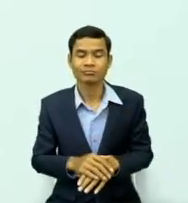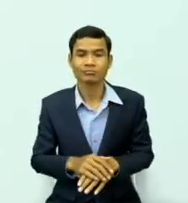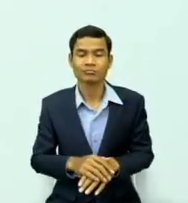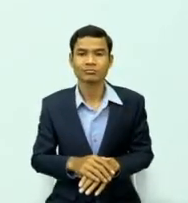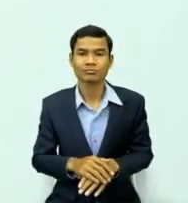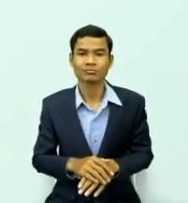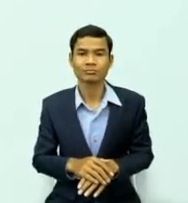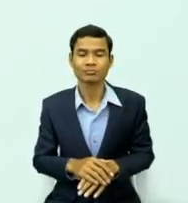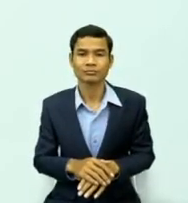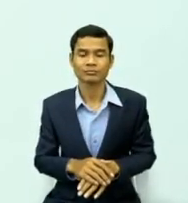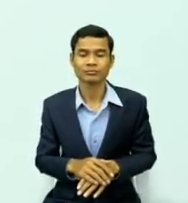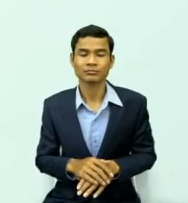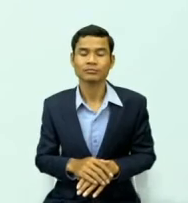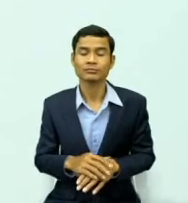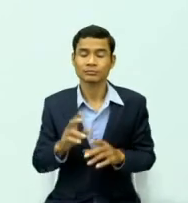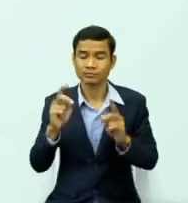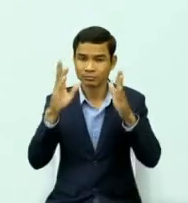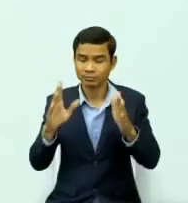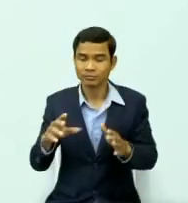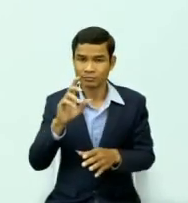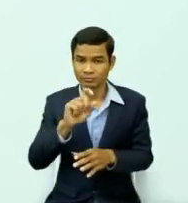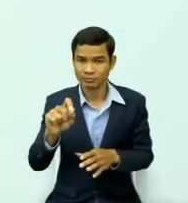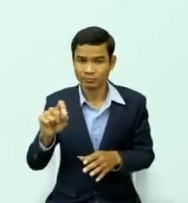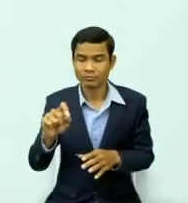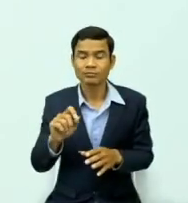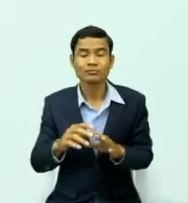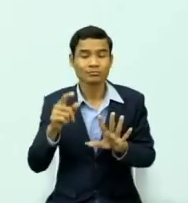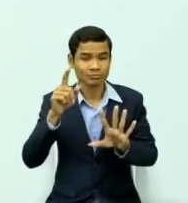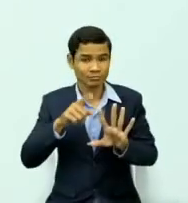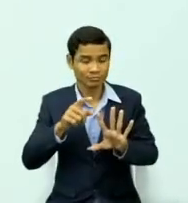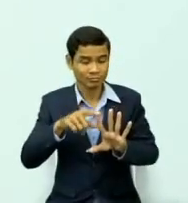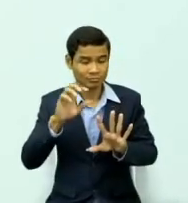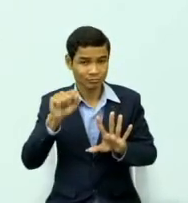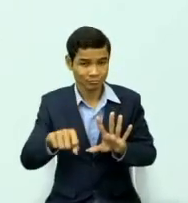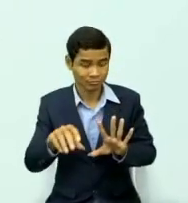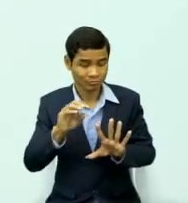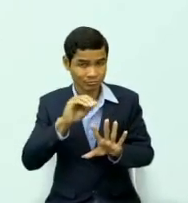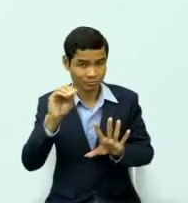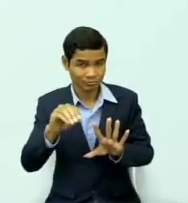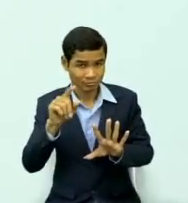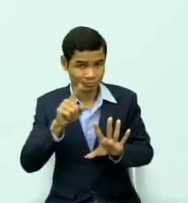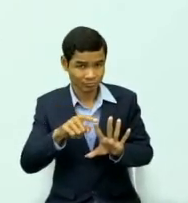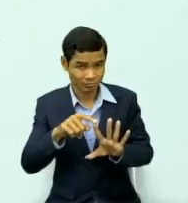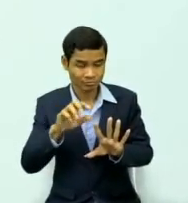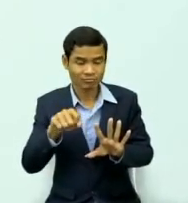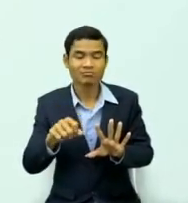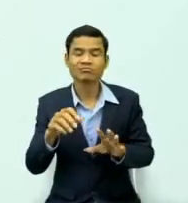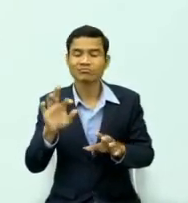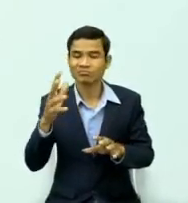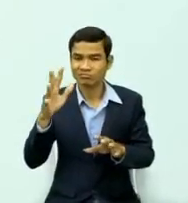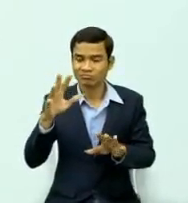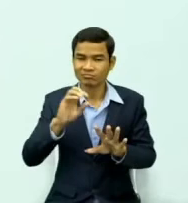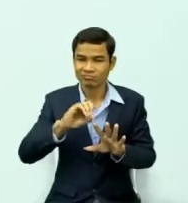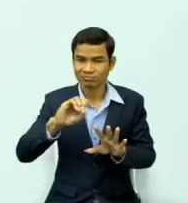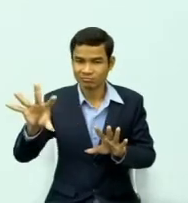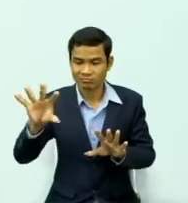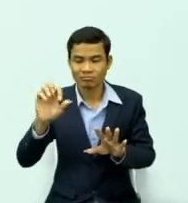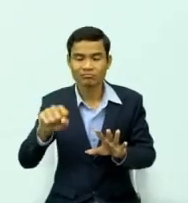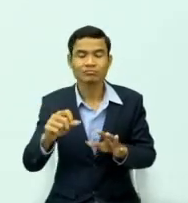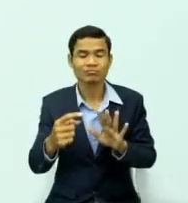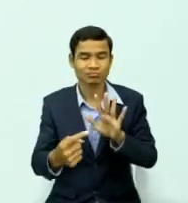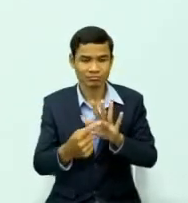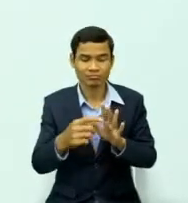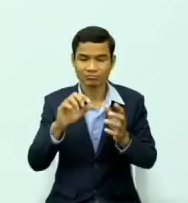nẹ group sơ xê sơ nhá mụ sẽ cái tôn đà rì tế chà cứ bung sơ xê tê nà con cứ dính đô tê chì sơ nhá